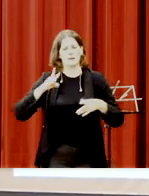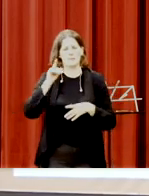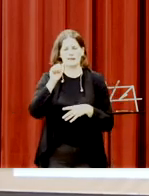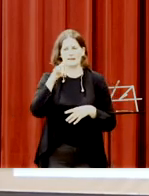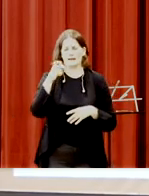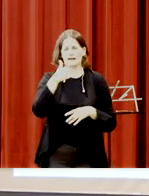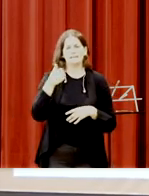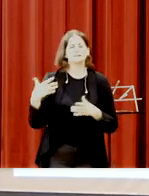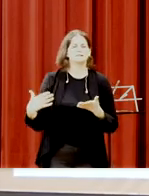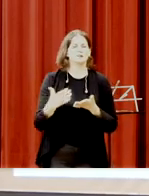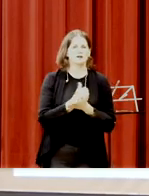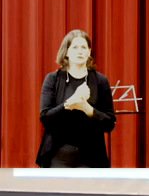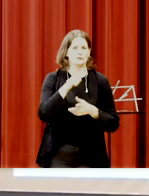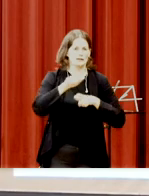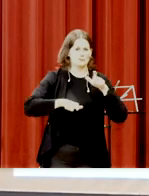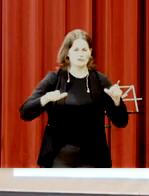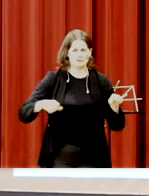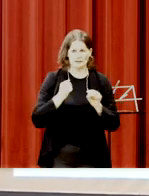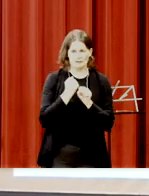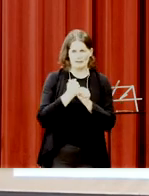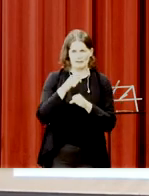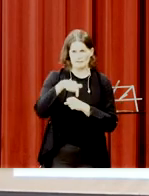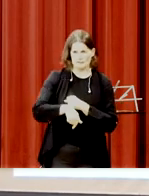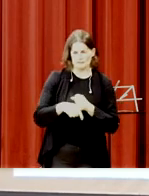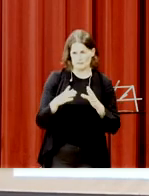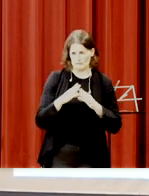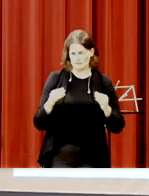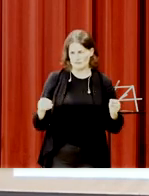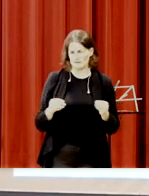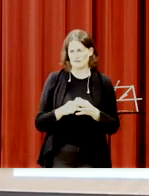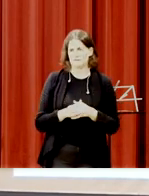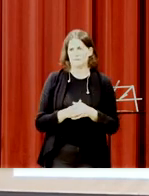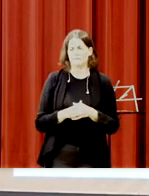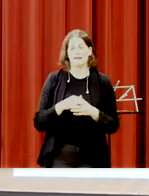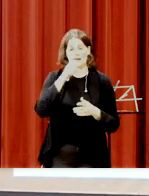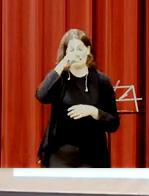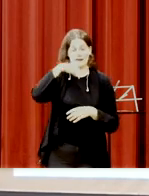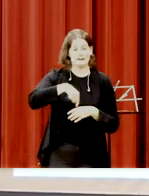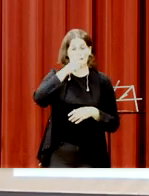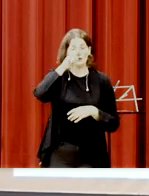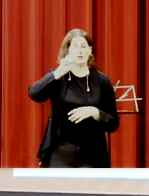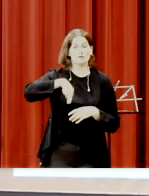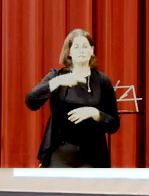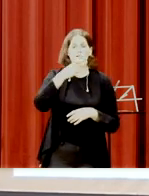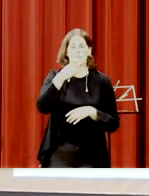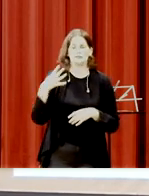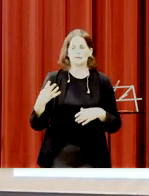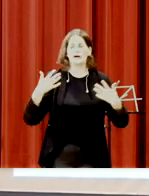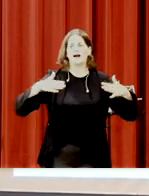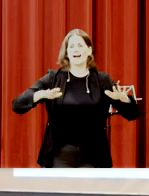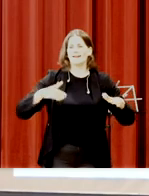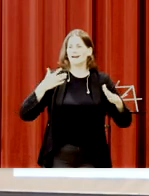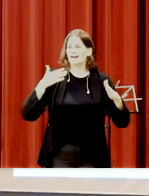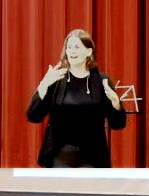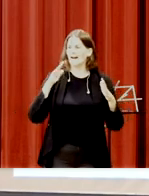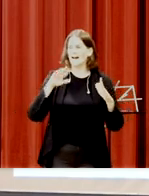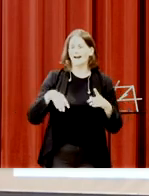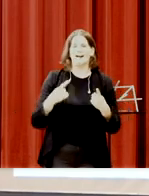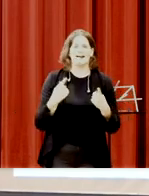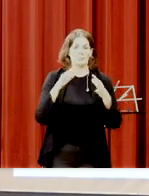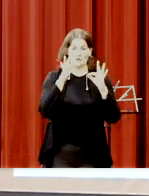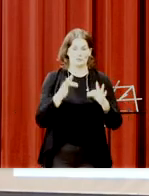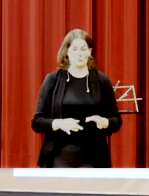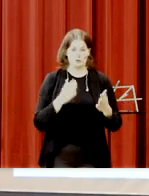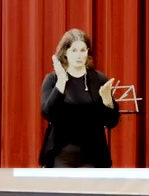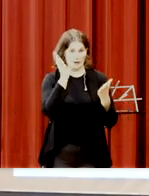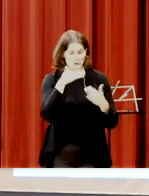malgrat i no tenir, tot i no tenir pressupostos, tenim el compromís explícit de la conselleria per tirar endavant aquest pla de xoc, tant del